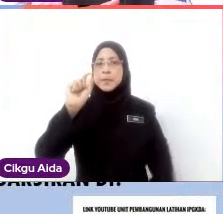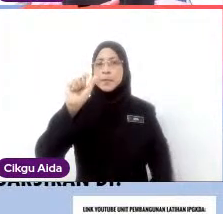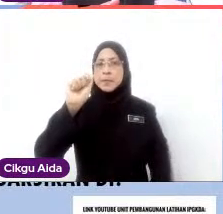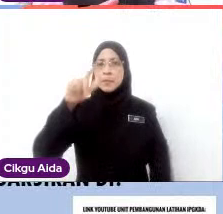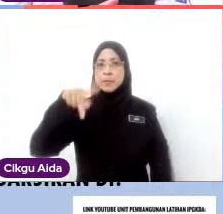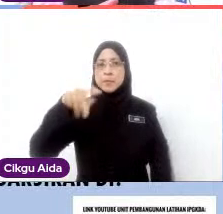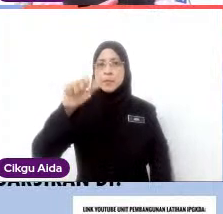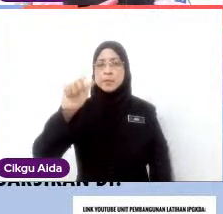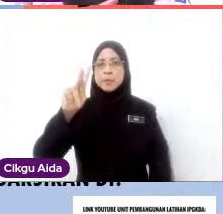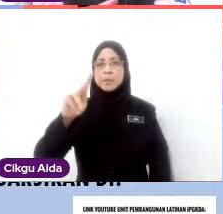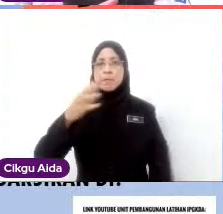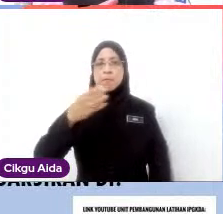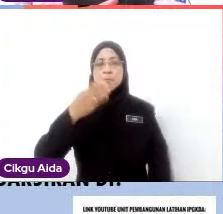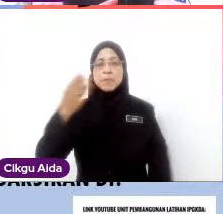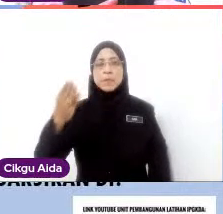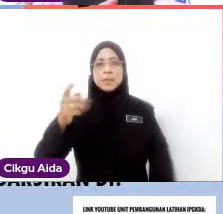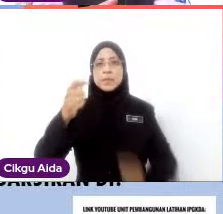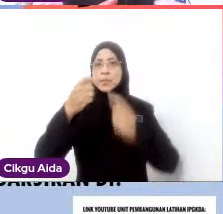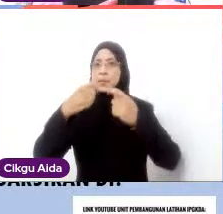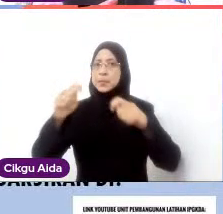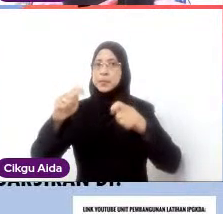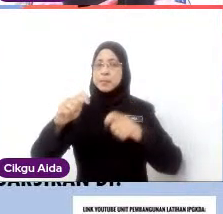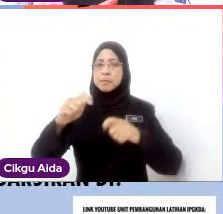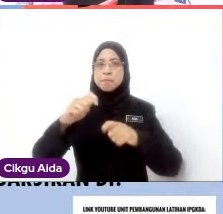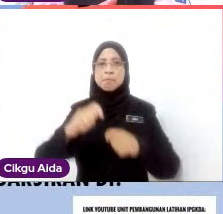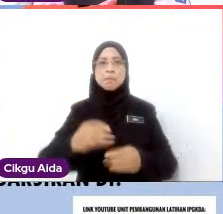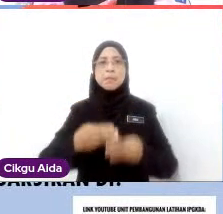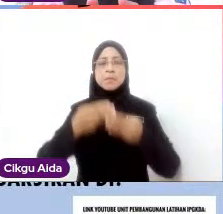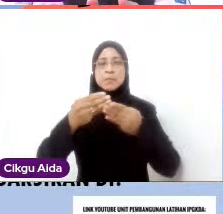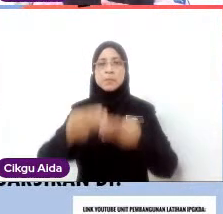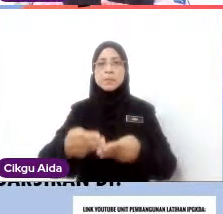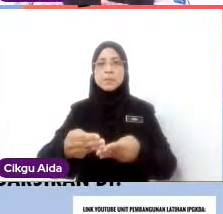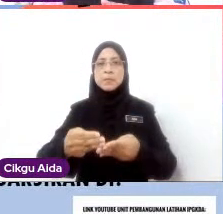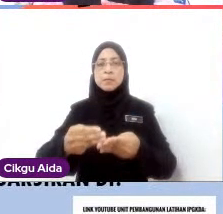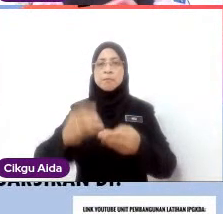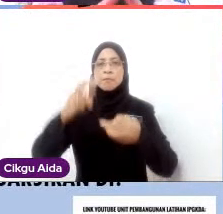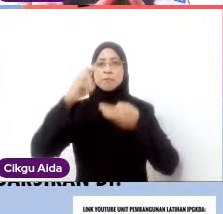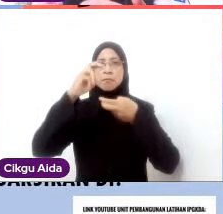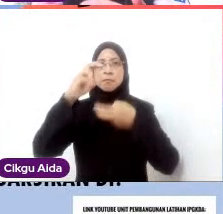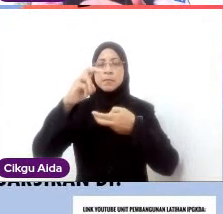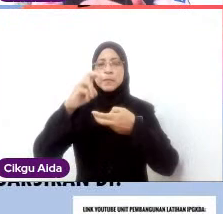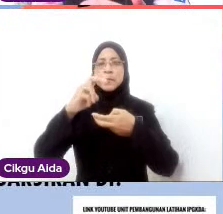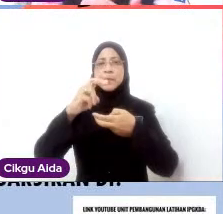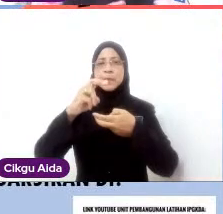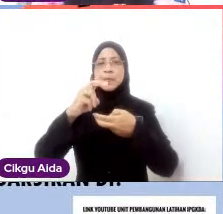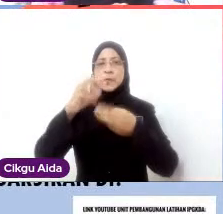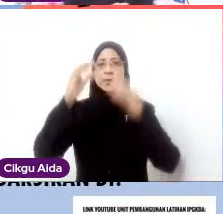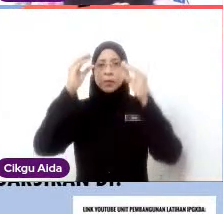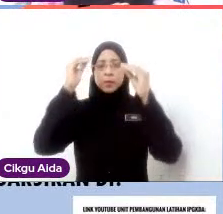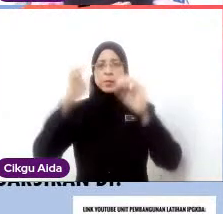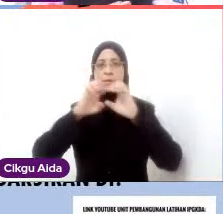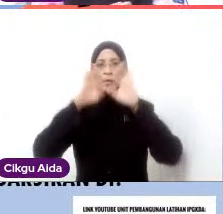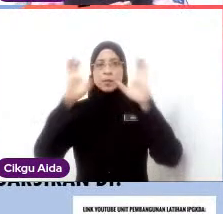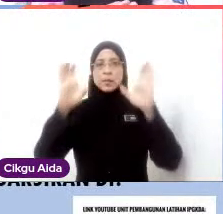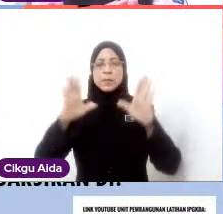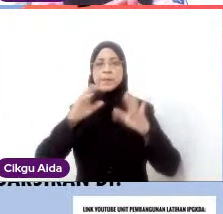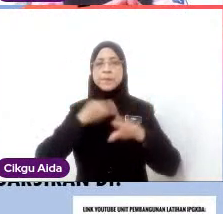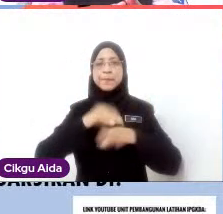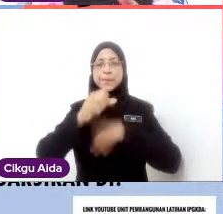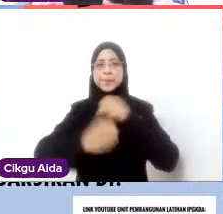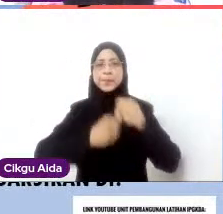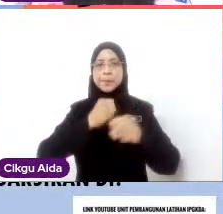menyumbang dalam bidang pendidikan khas dan telah dianugerahkan Anugerah Perkhidmatan Cemerlang pada tahun